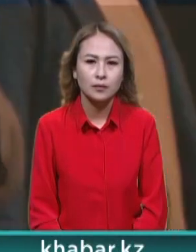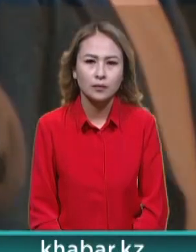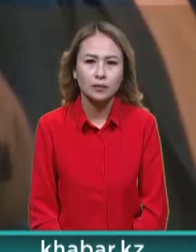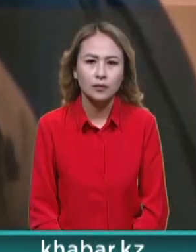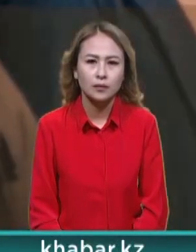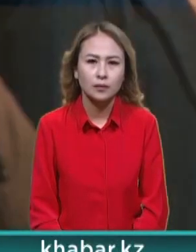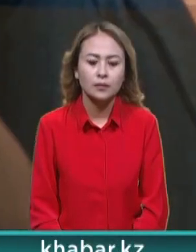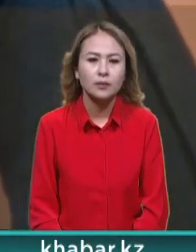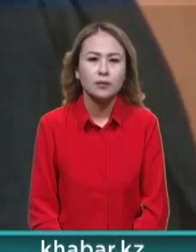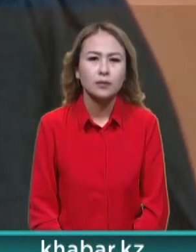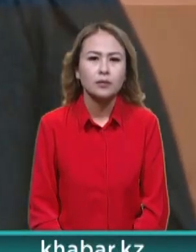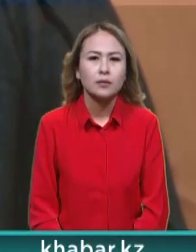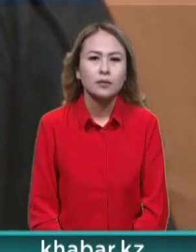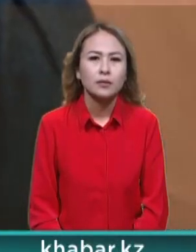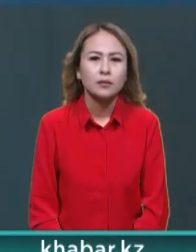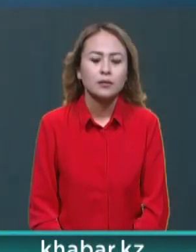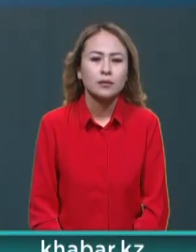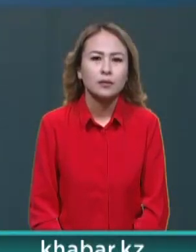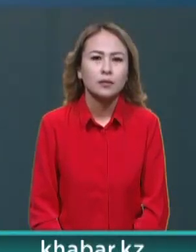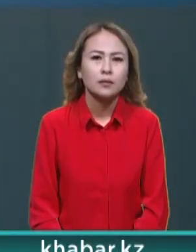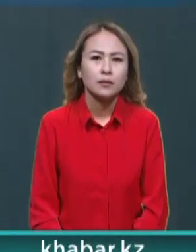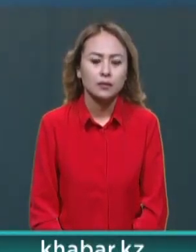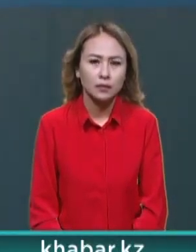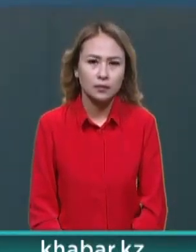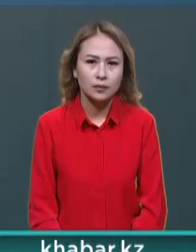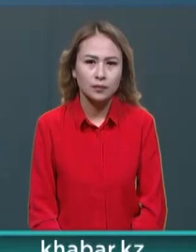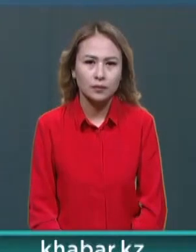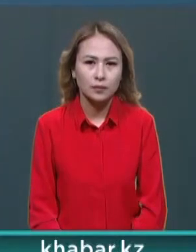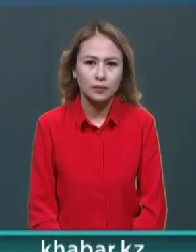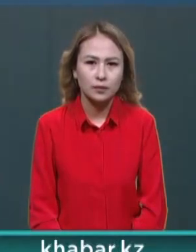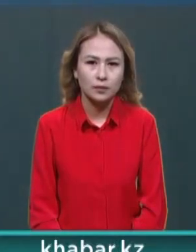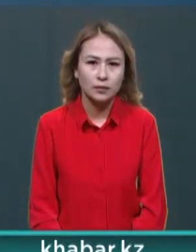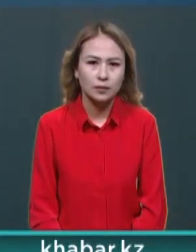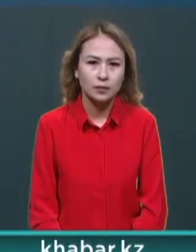Ұлан Нарынбек, Сержан Жұмабаев, Алматыдан.